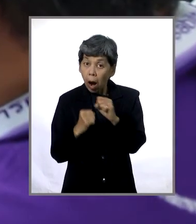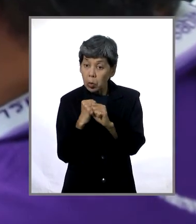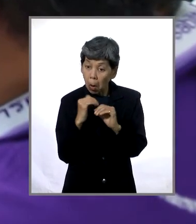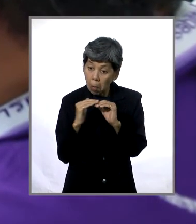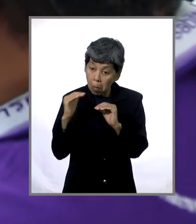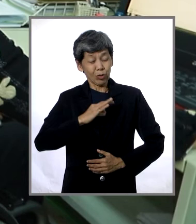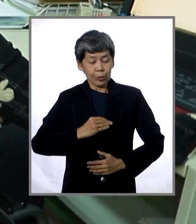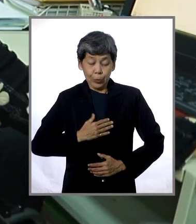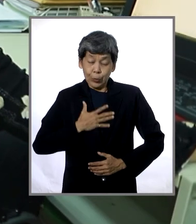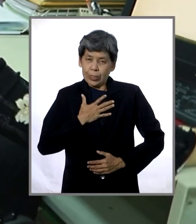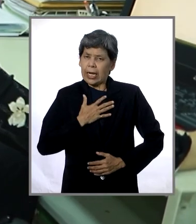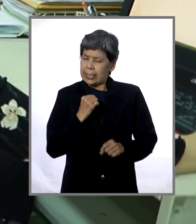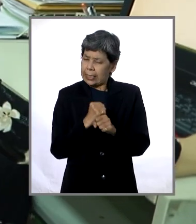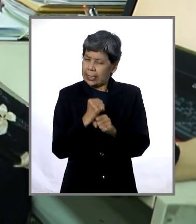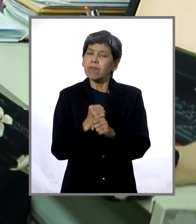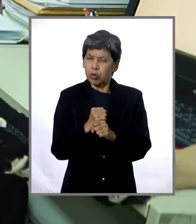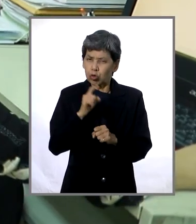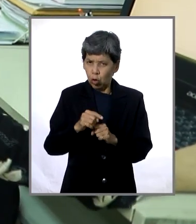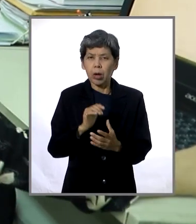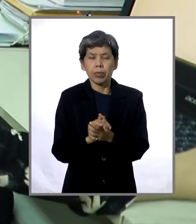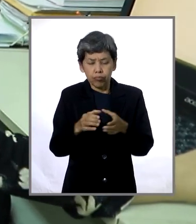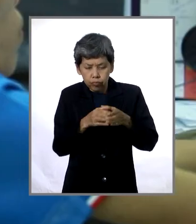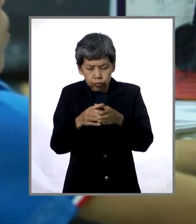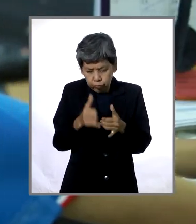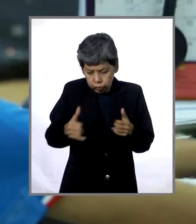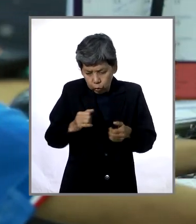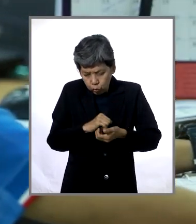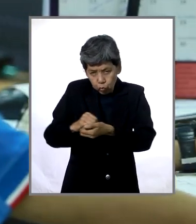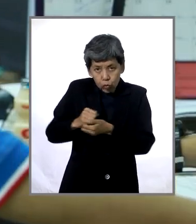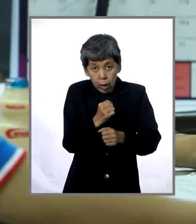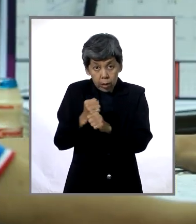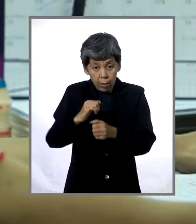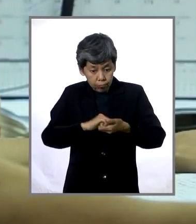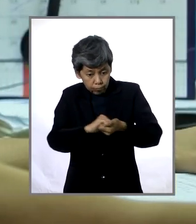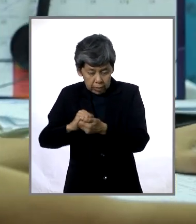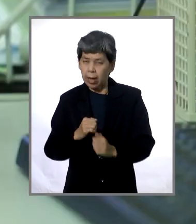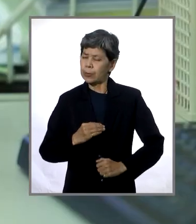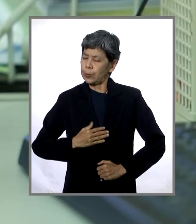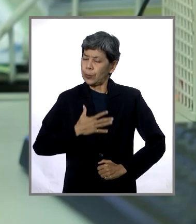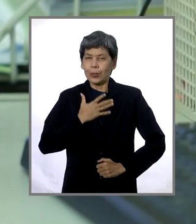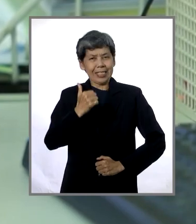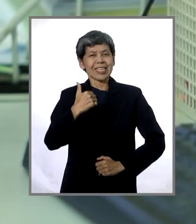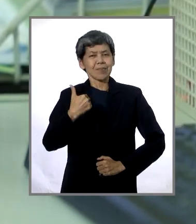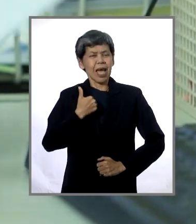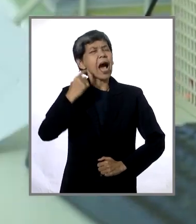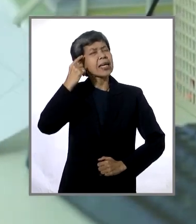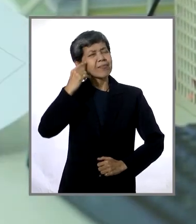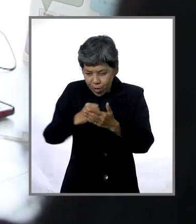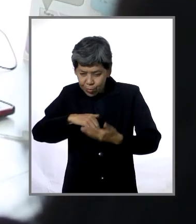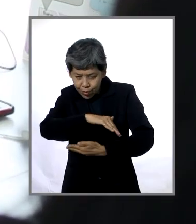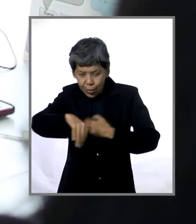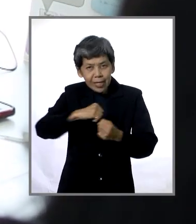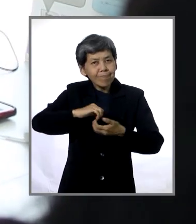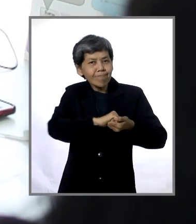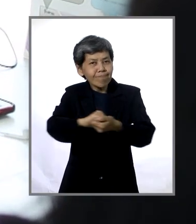8:00นถึง 8:30นทาง tnn2 True Visionช่อง 784และ